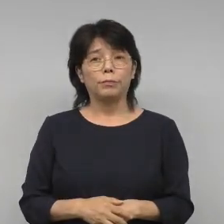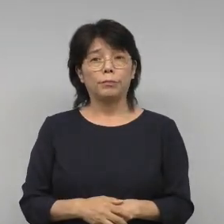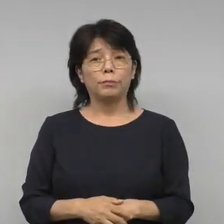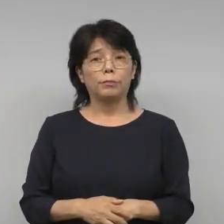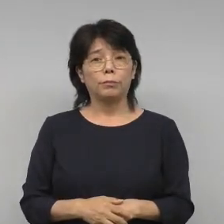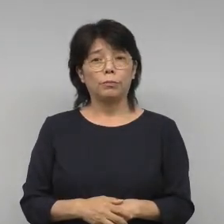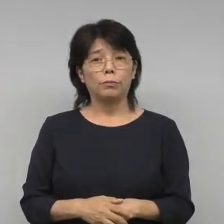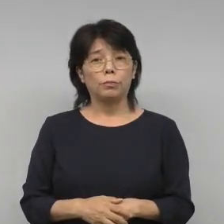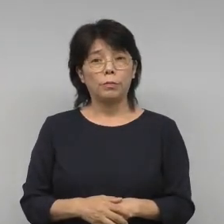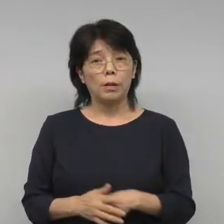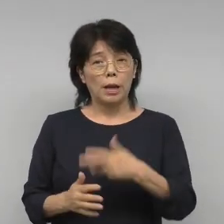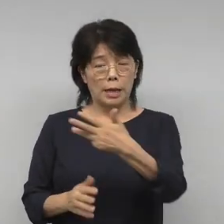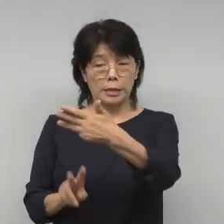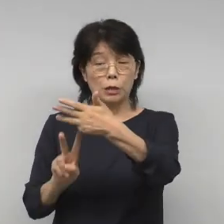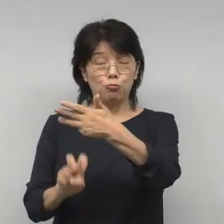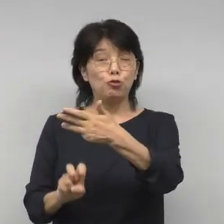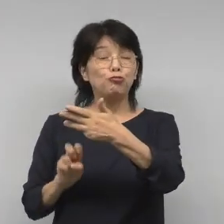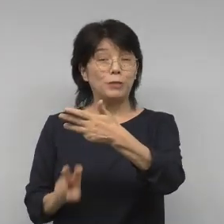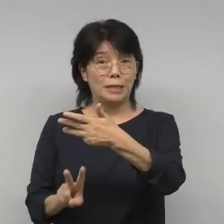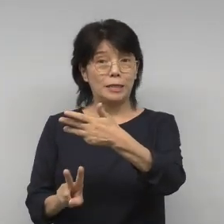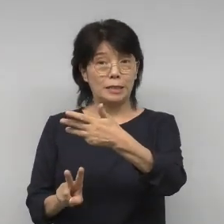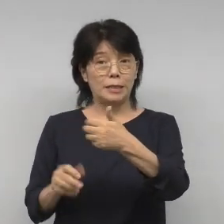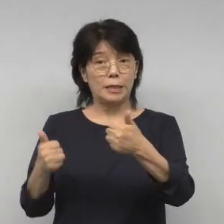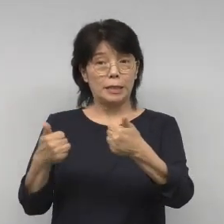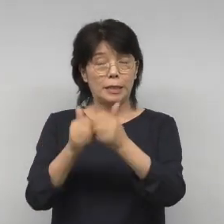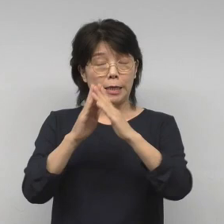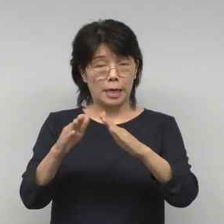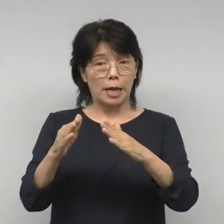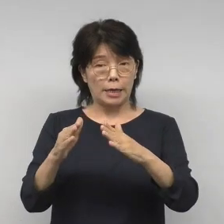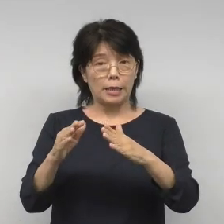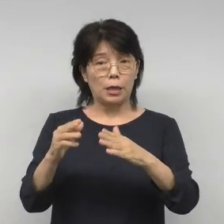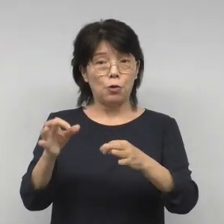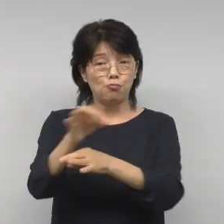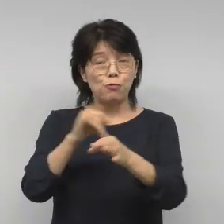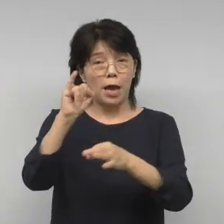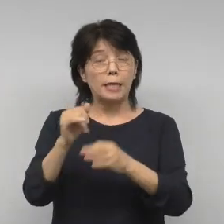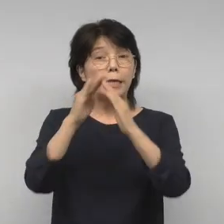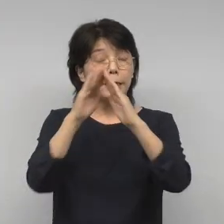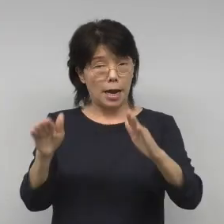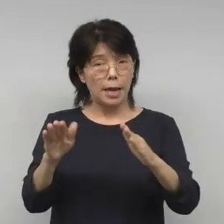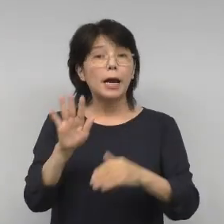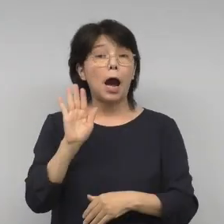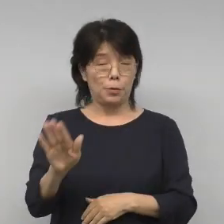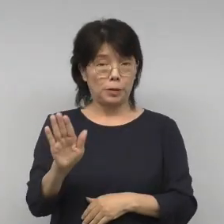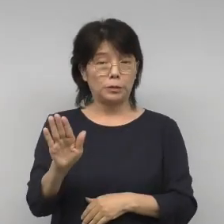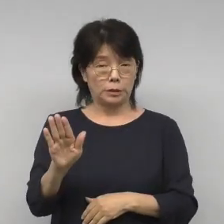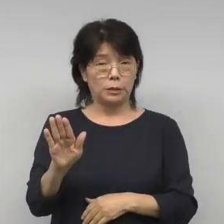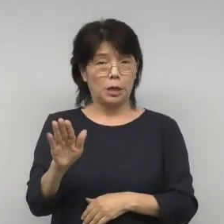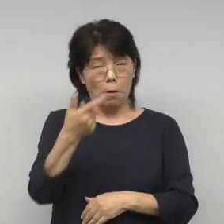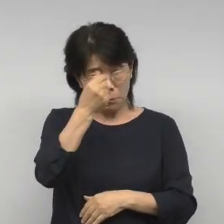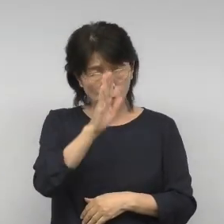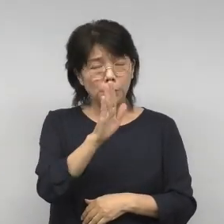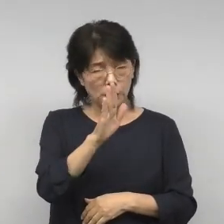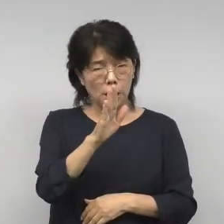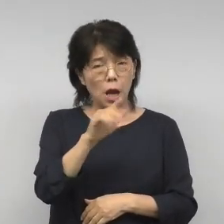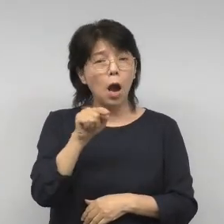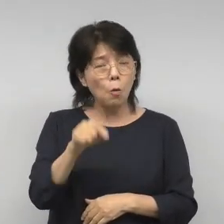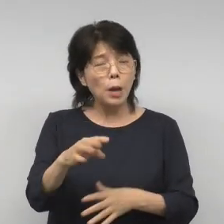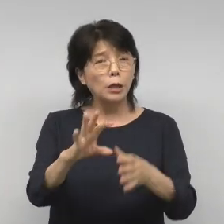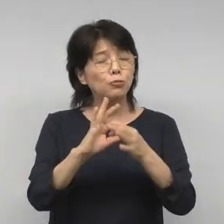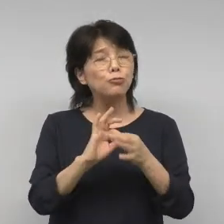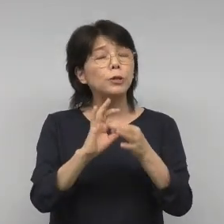そして今週の22日に議会運営委員会議運がありますので、 大変恐縮でありますが、この補正予算